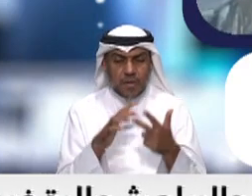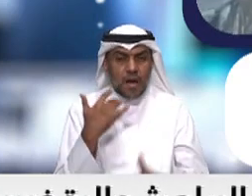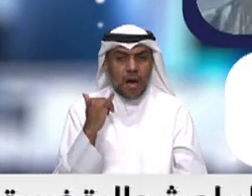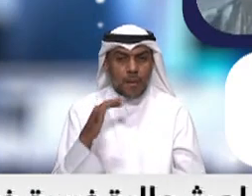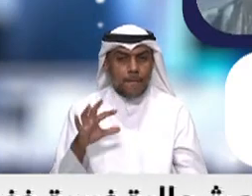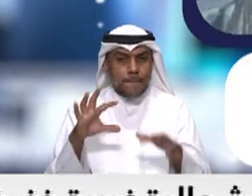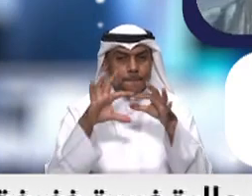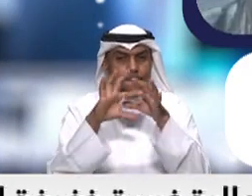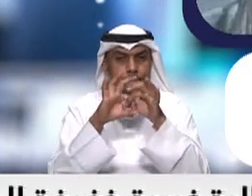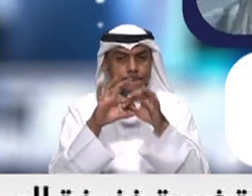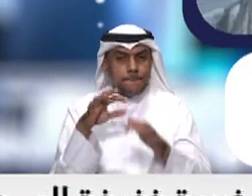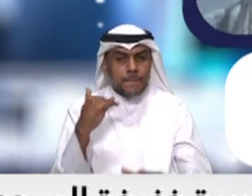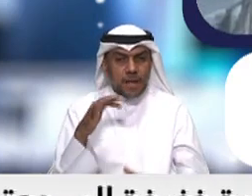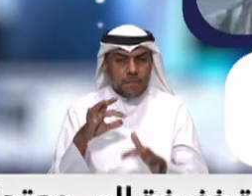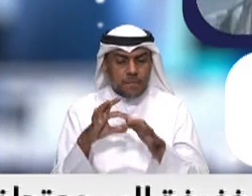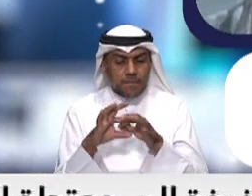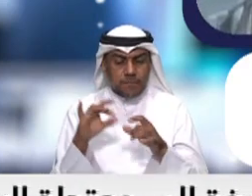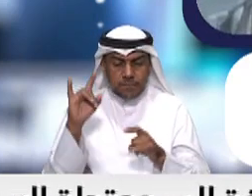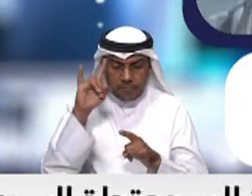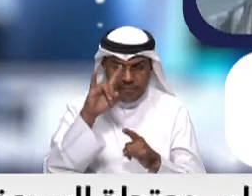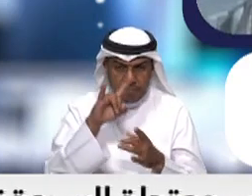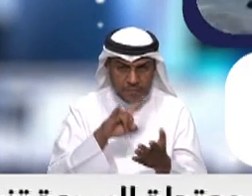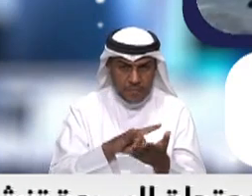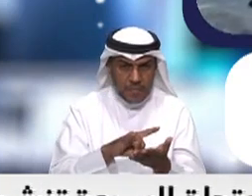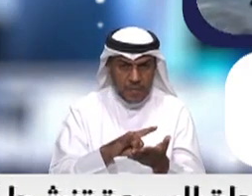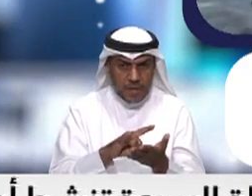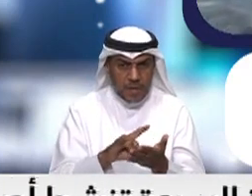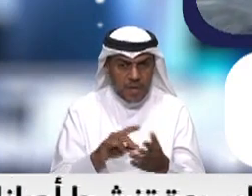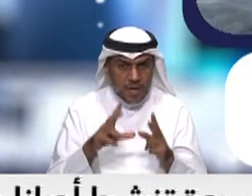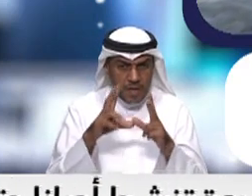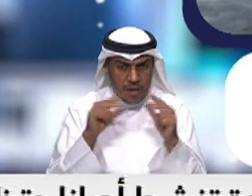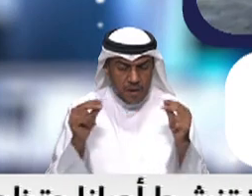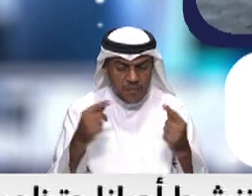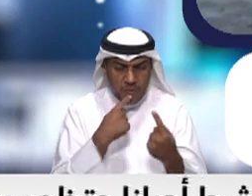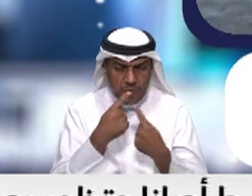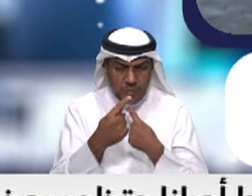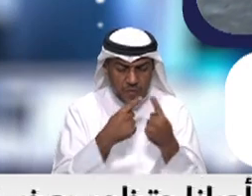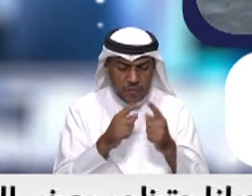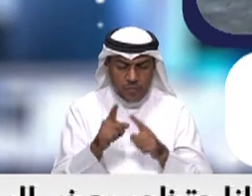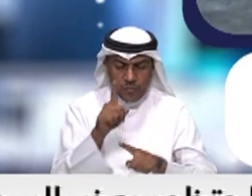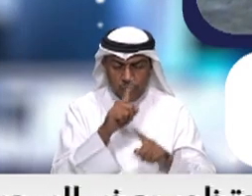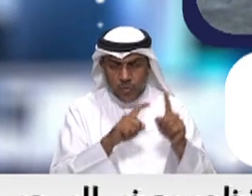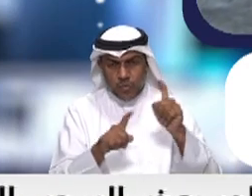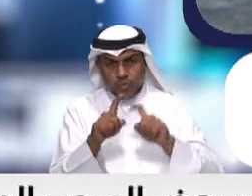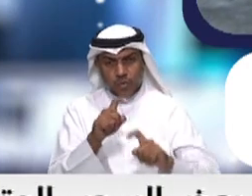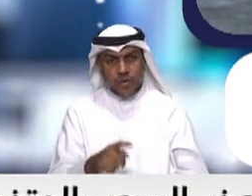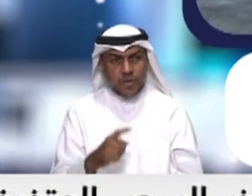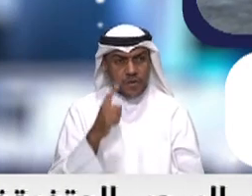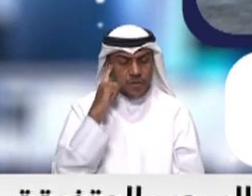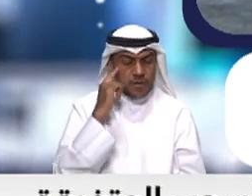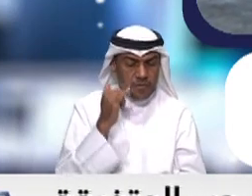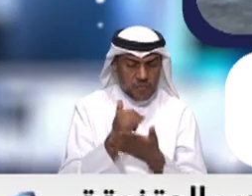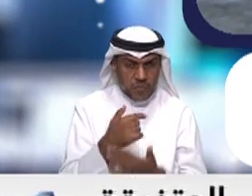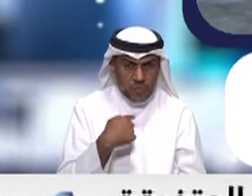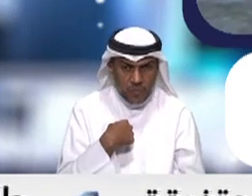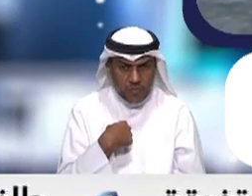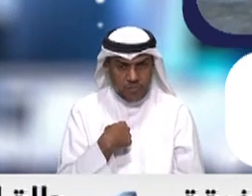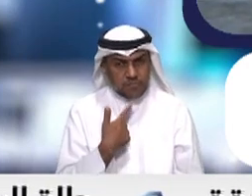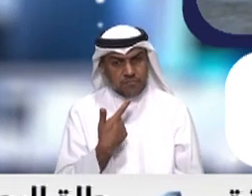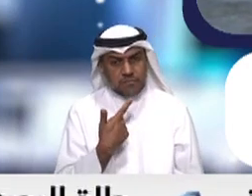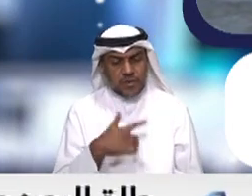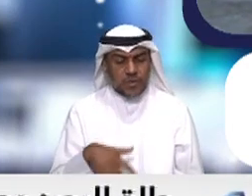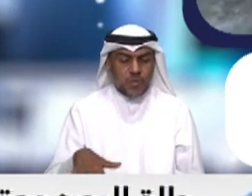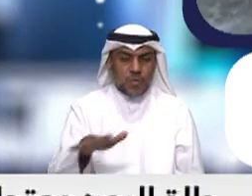تضفي بعدا عربيا على هذه الجهود، بمعنى أنه يطرح وجهة نظر عربية لأنه لا يمثل نفسه وإنما يمثل